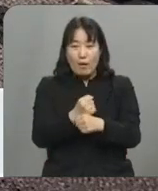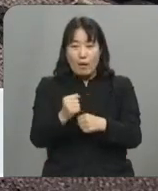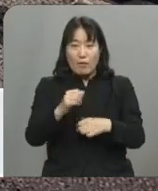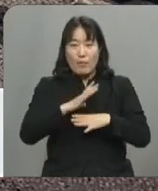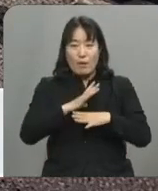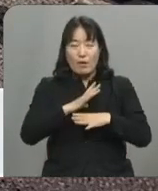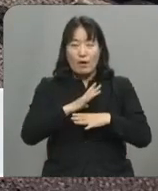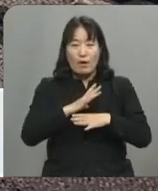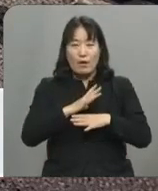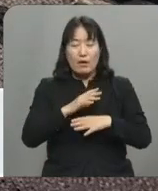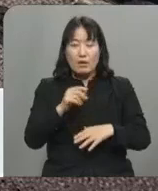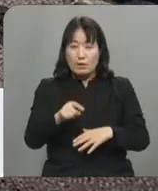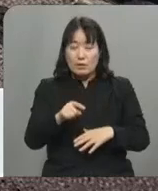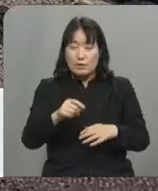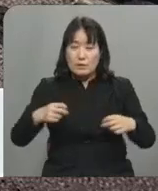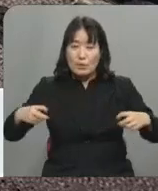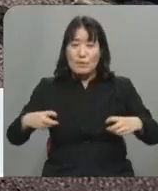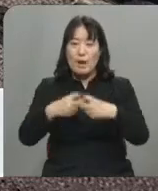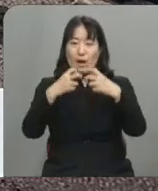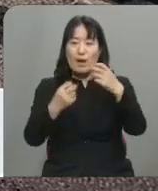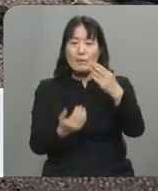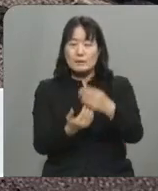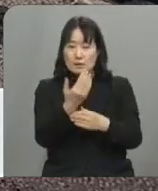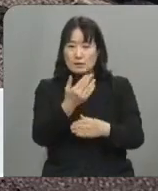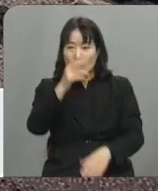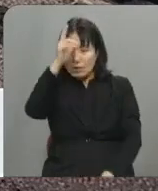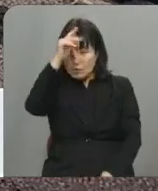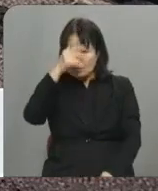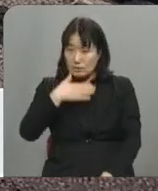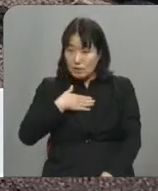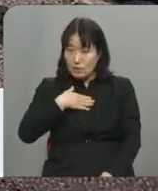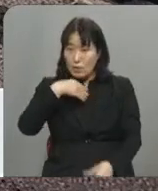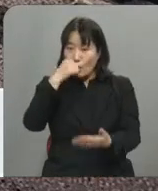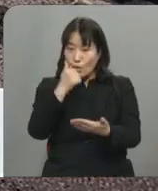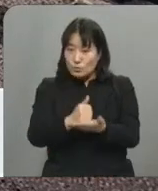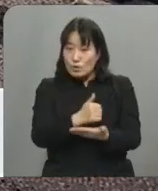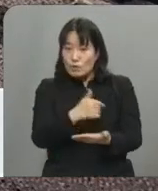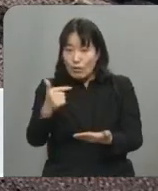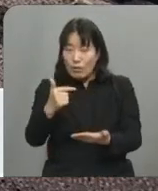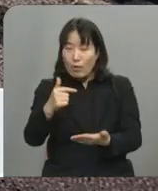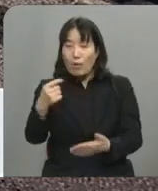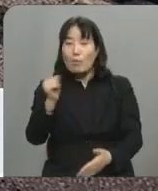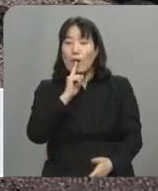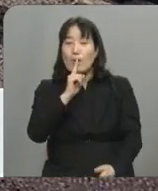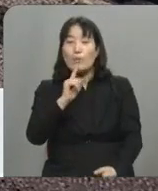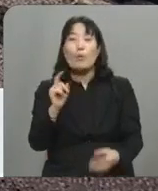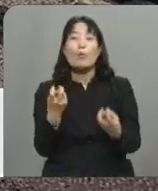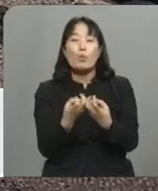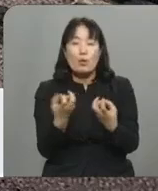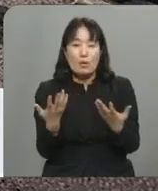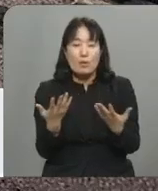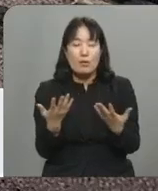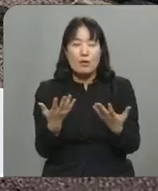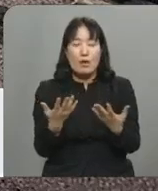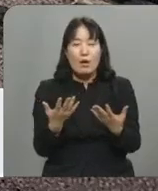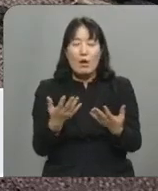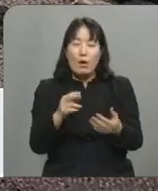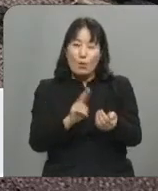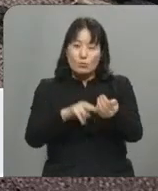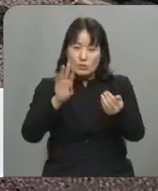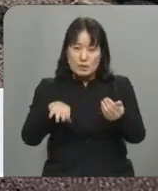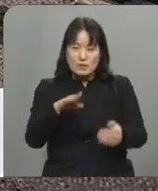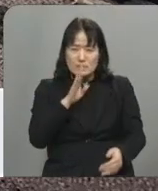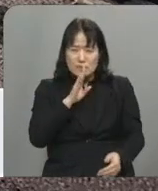황당할까요? 게다가 이렇게 해서 사고가 났는데 경찰이 나를 가해자라고 지목한다면 어떨까요? 홍천에서 실제로 이런